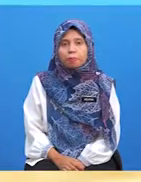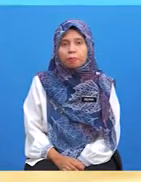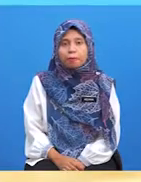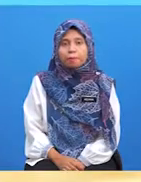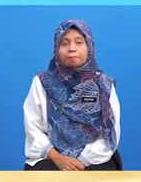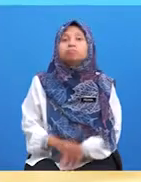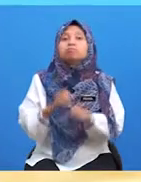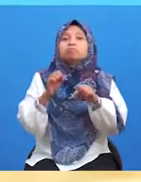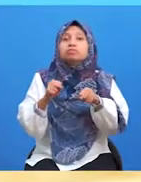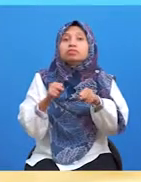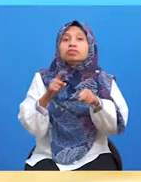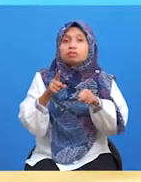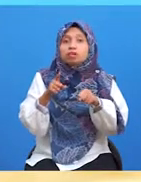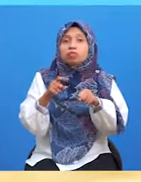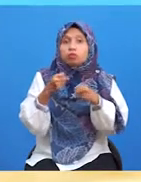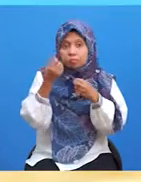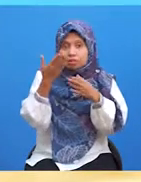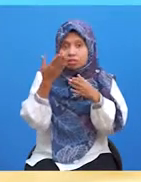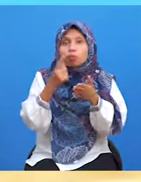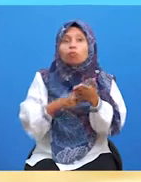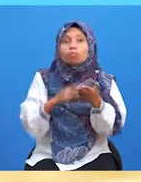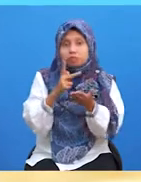Boleh kamu nyatakan apakah peribahasanya?